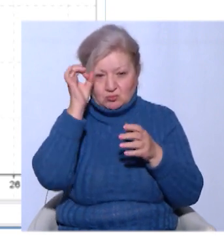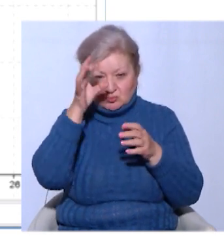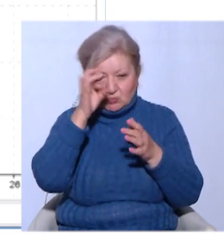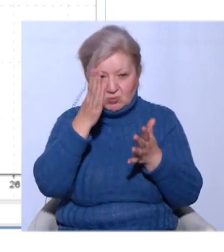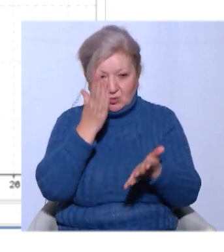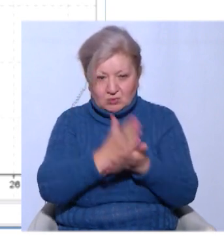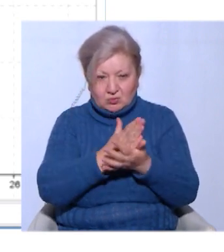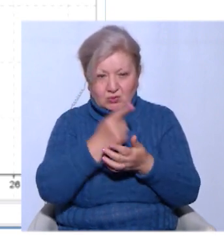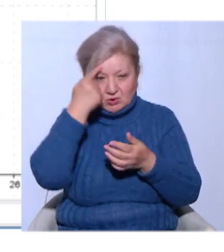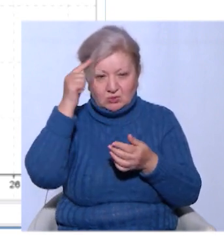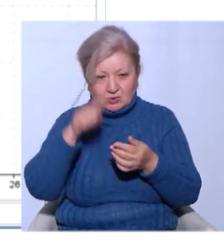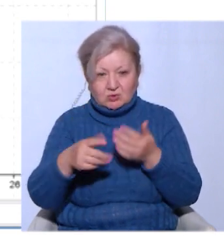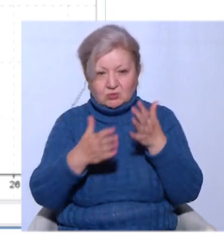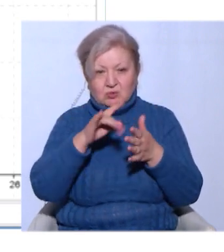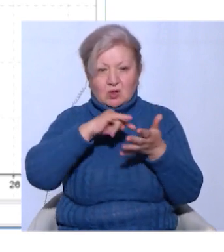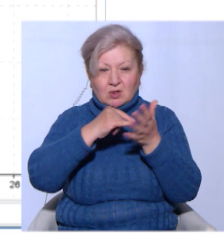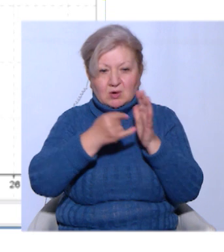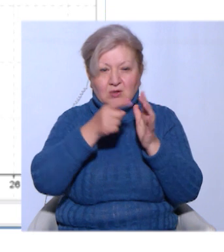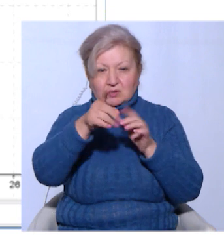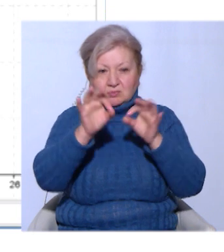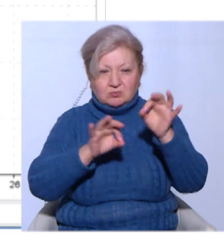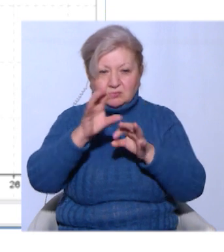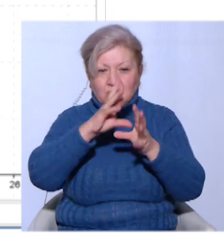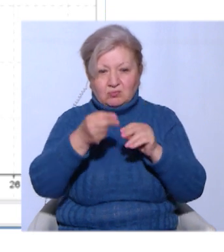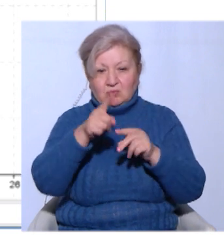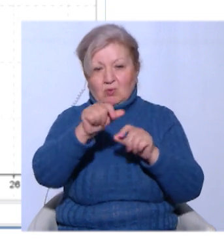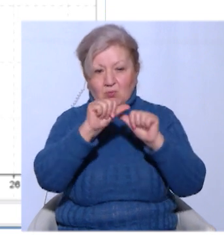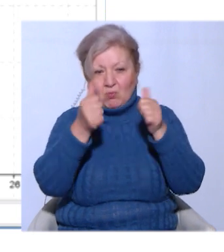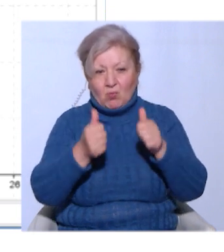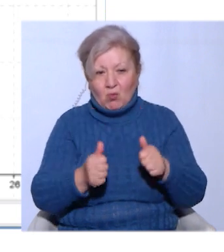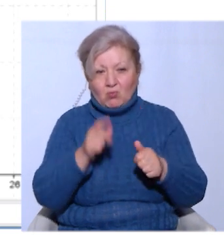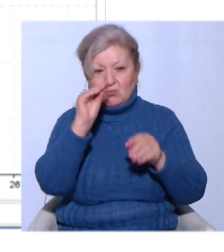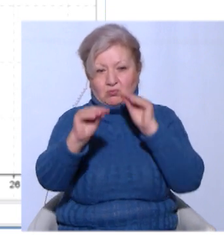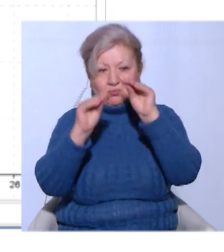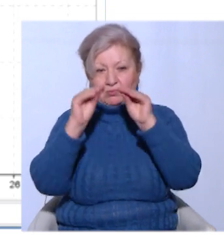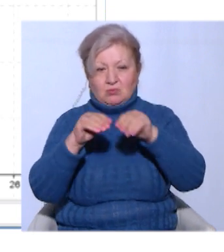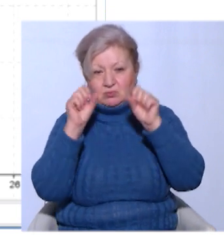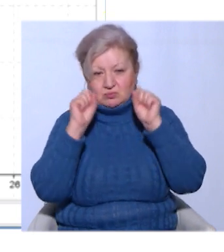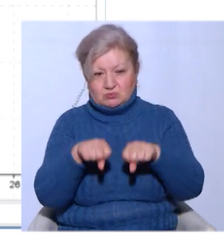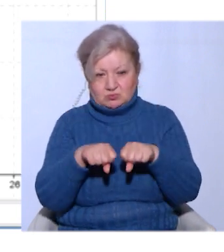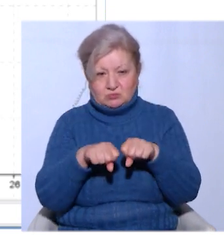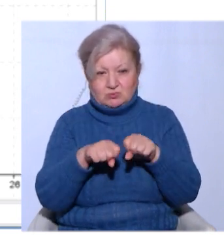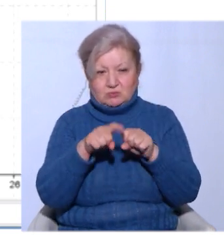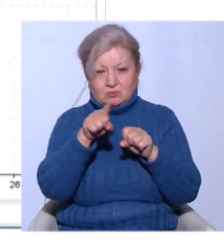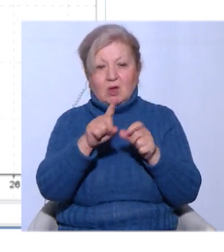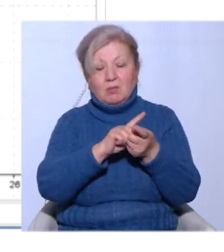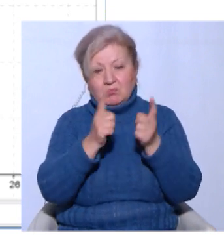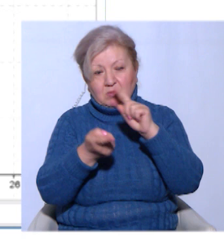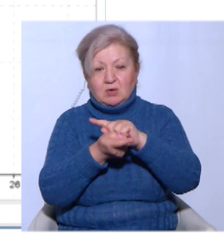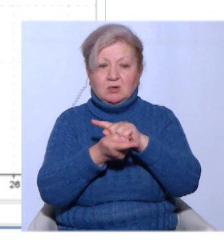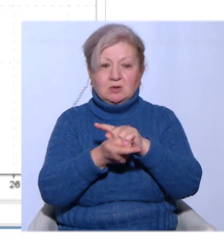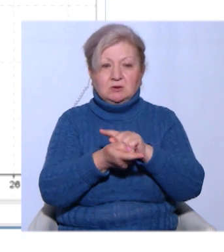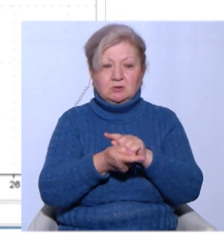გამოიყენოთ, თუ ცნობილია პროექციები, ანუ გეგმილები, მაშინ შეგიძლიათ ასეთი ფორმულით მოდული